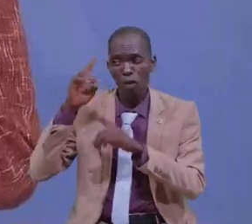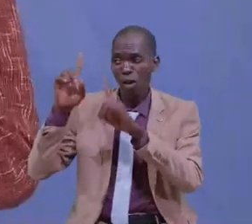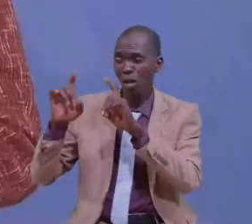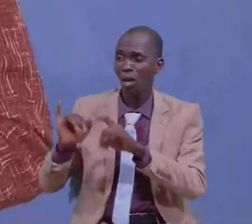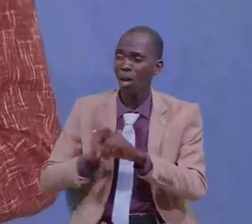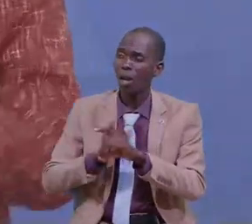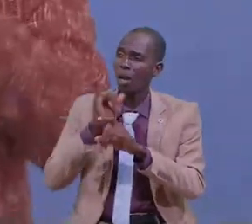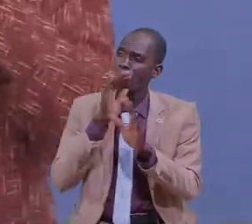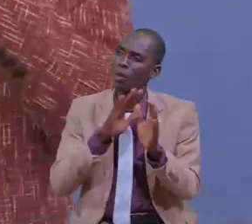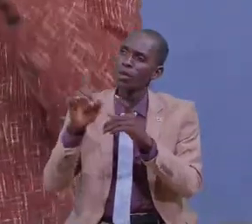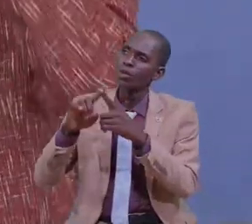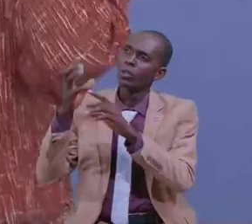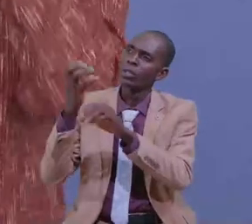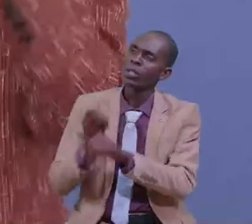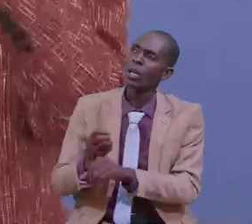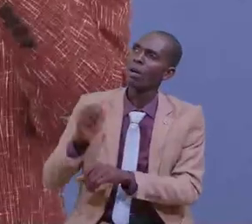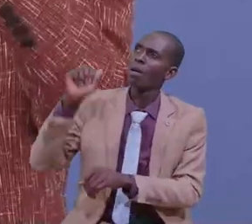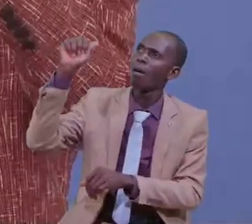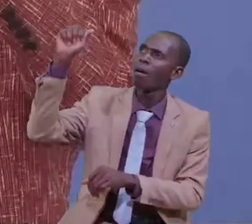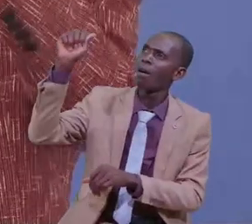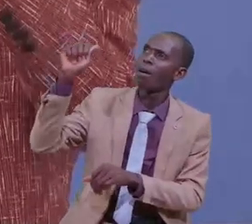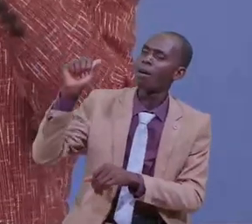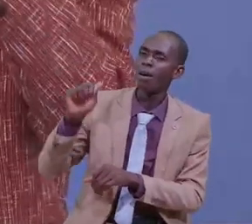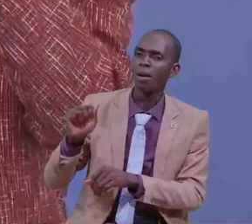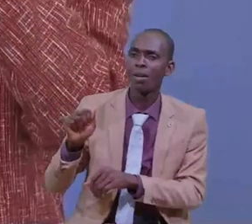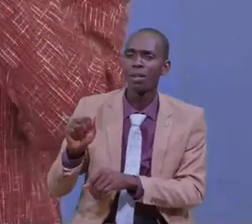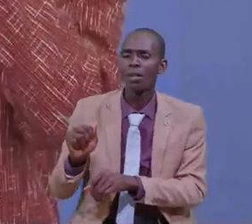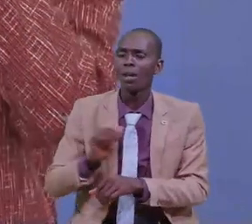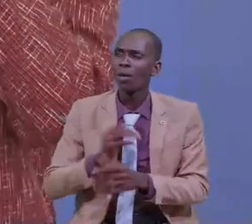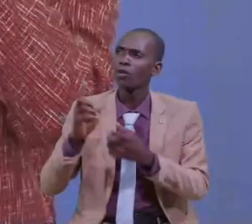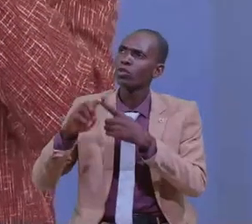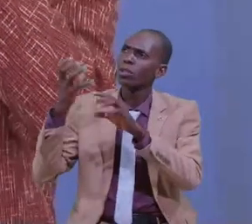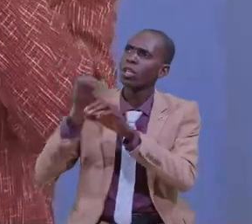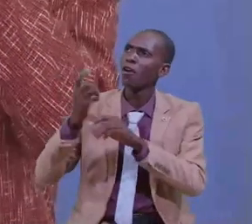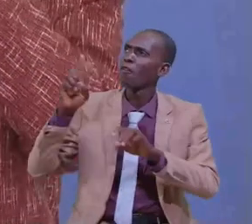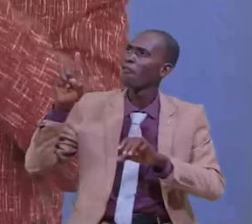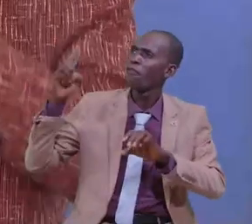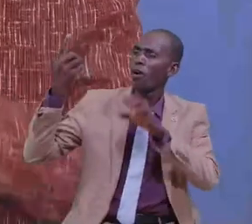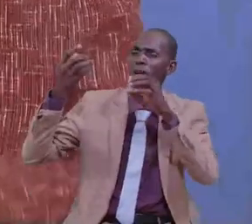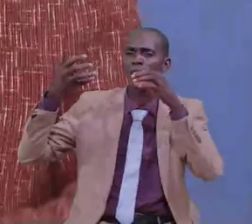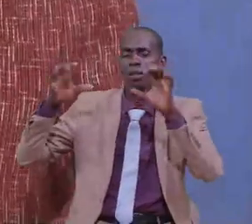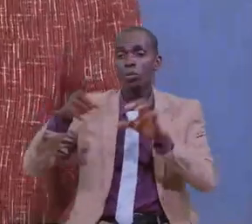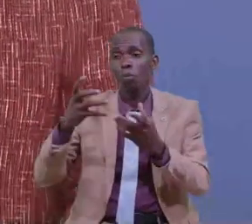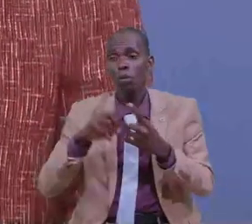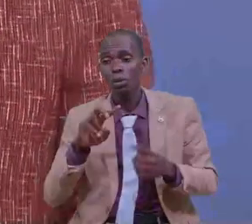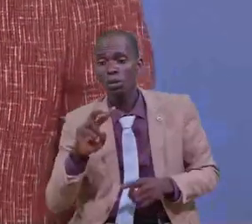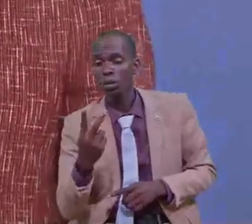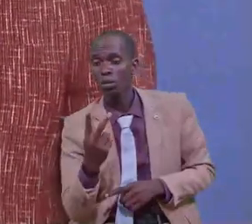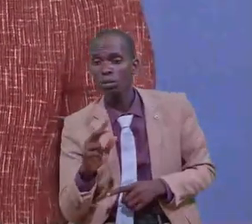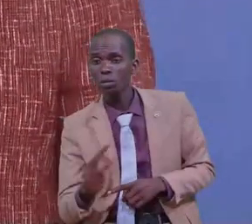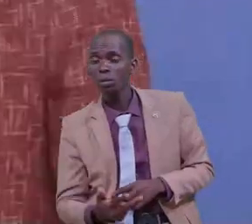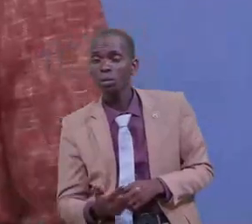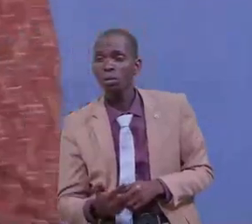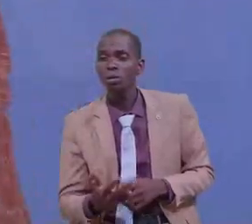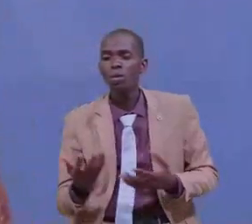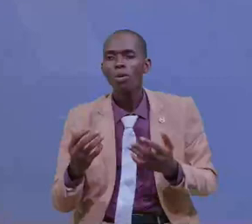je vise le sommet. Est-ce que tu vises deuxième rang là-bas? Qu'est-ce que tu vises?